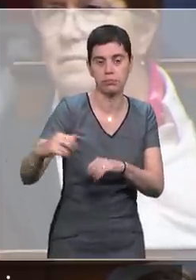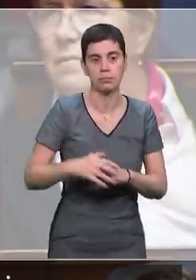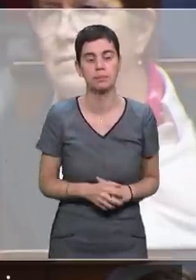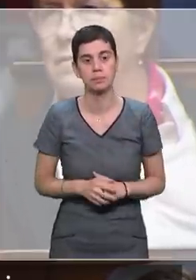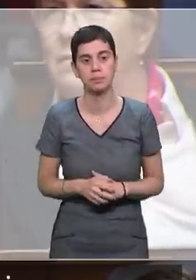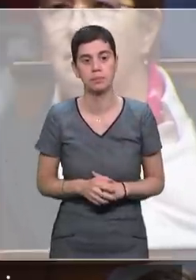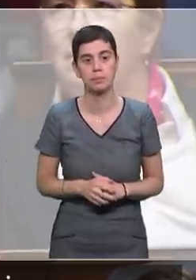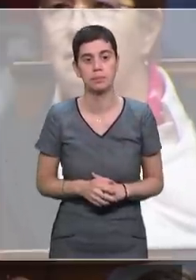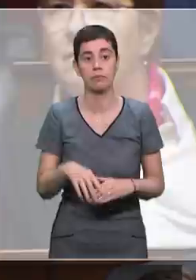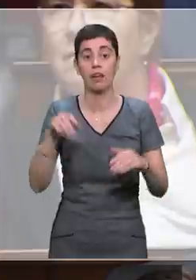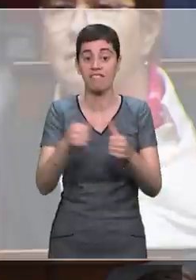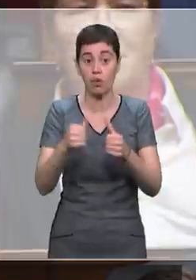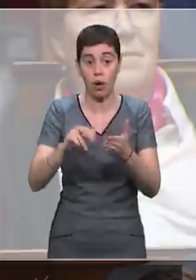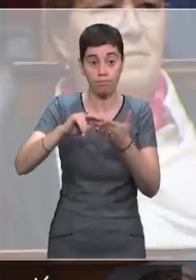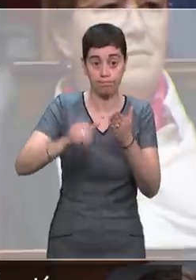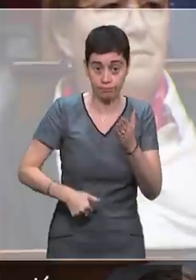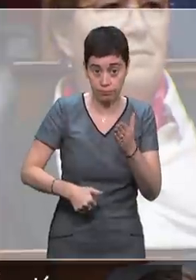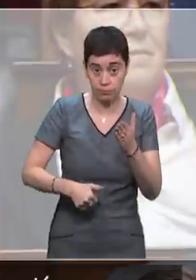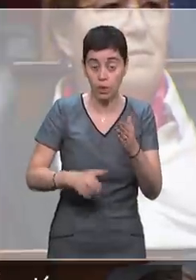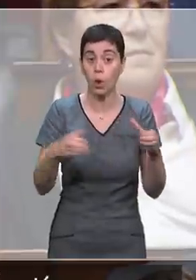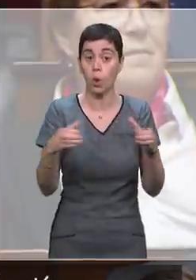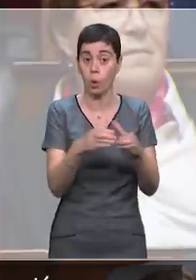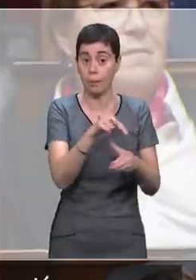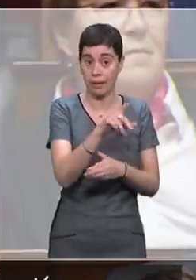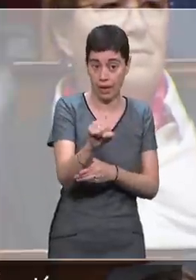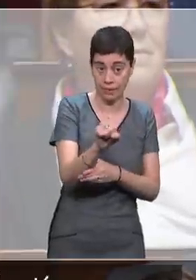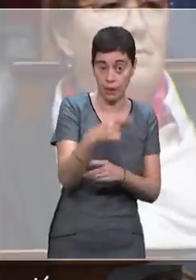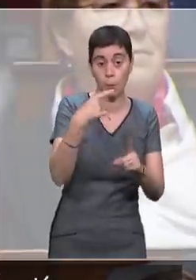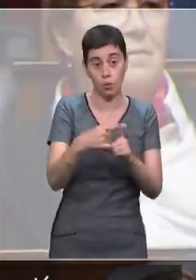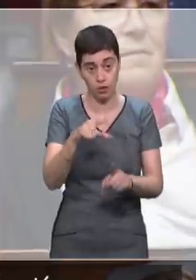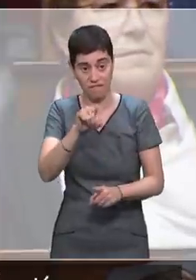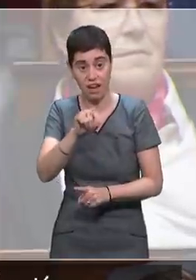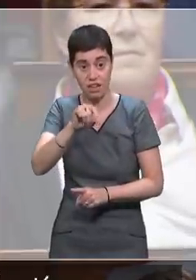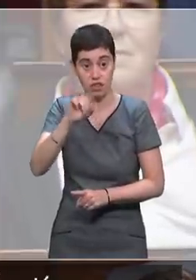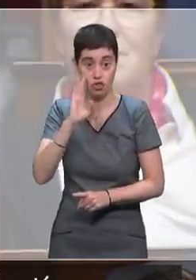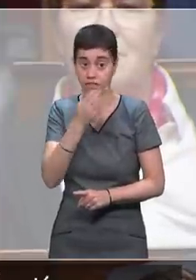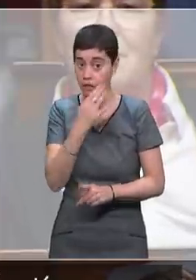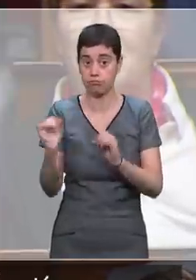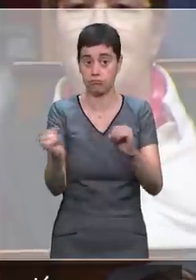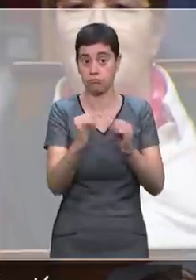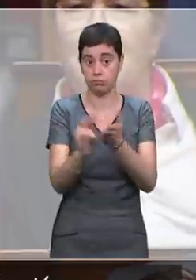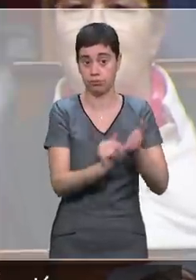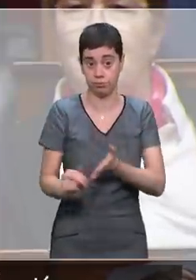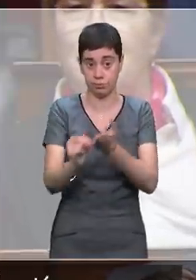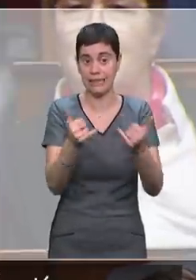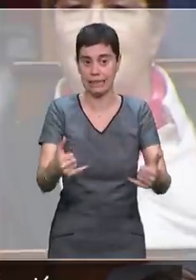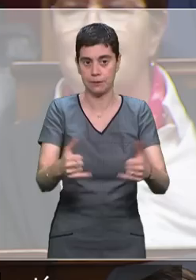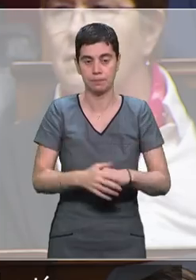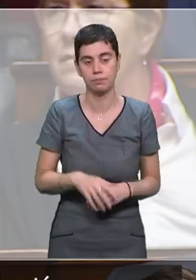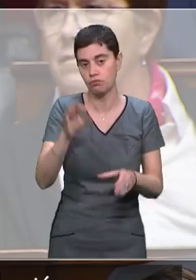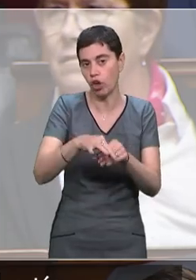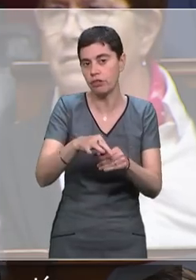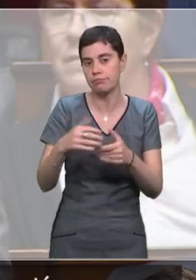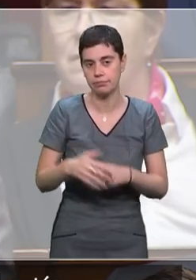une résolution adoptée et proposée par le groupe socialiste et adoptée le 20 janvier à l'unanimité dans cet hémicycle. Cette